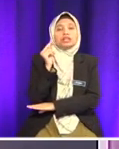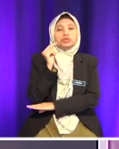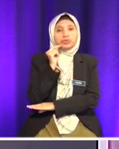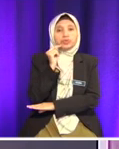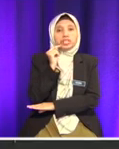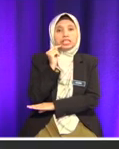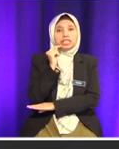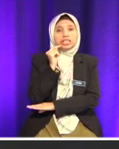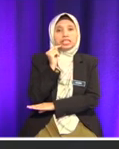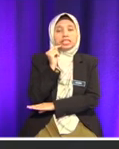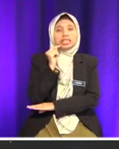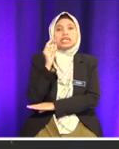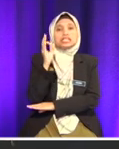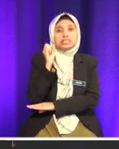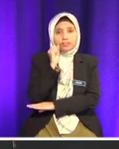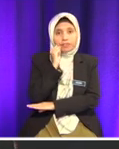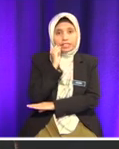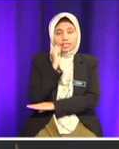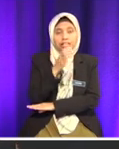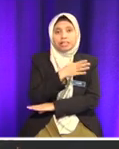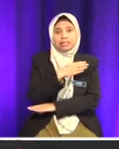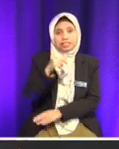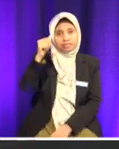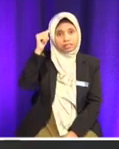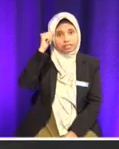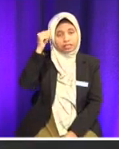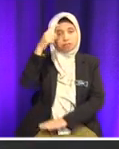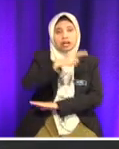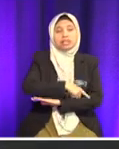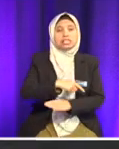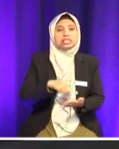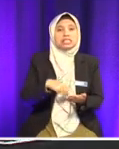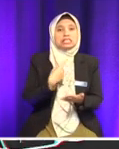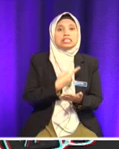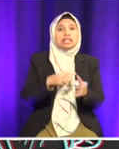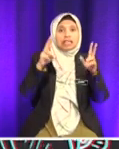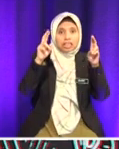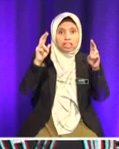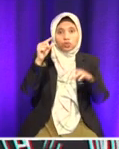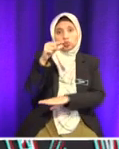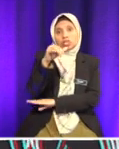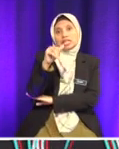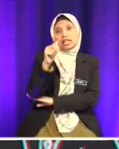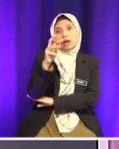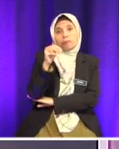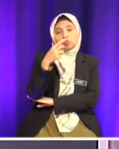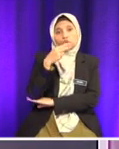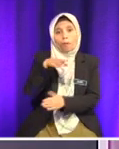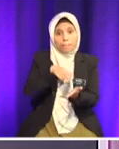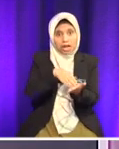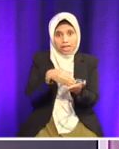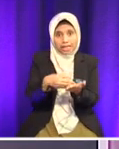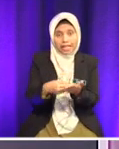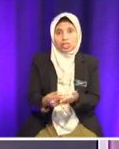kita ada Nurin kita ada safarina dan kita adam jadi hari ini kita bersama dengan qiya mulai pemancing kekuatan jiwa kita kita